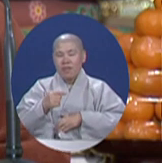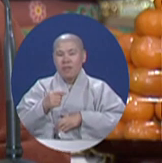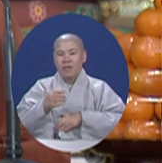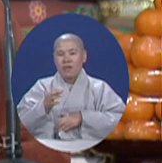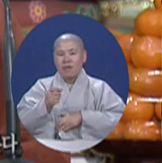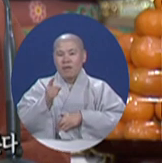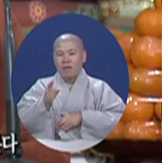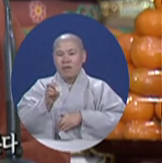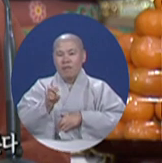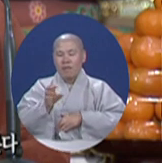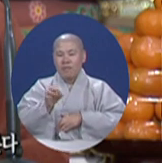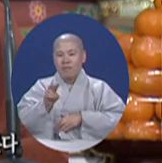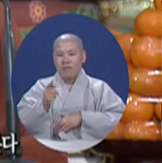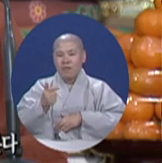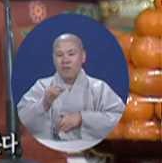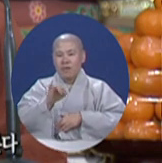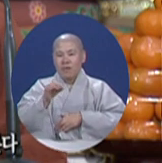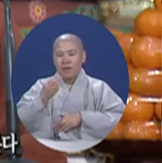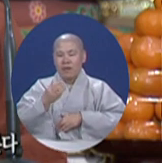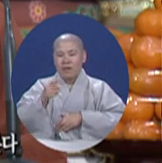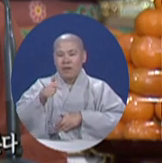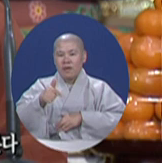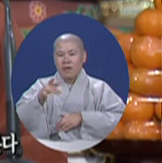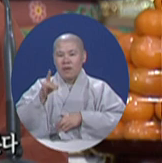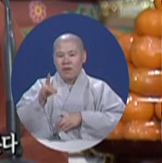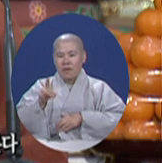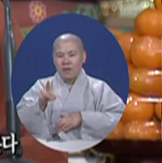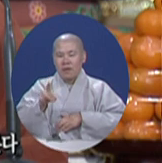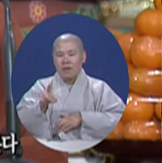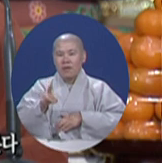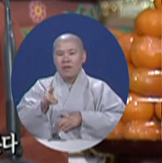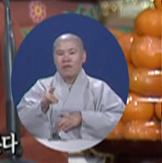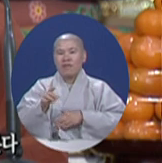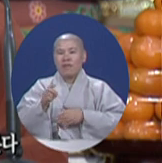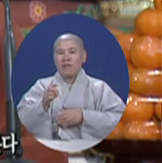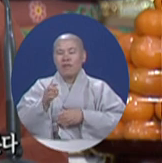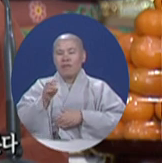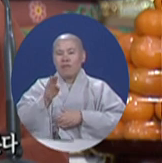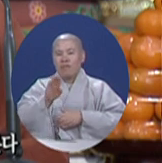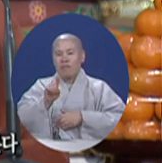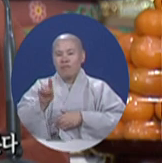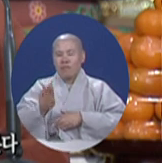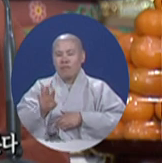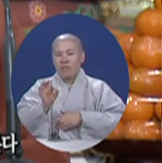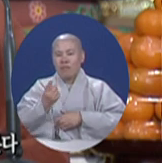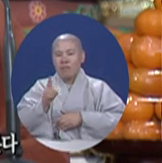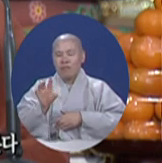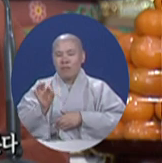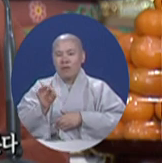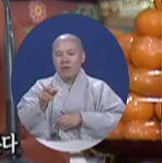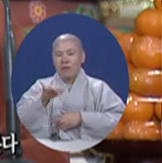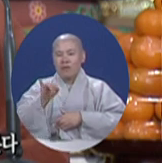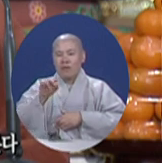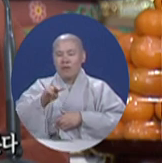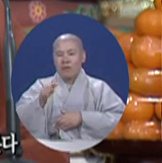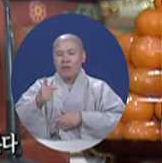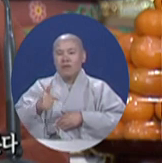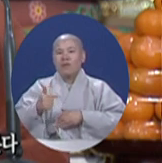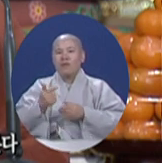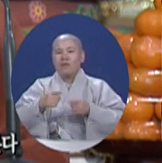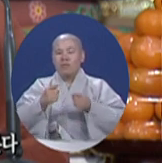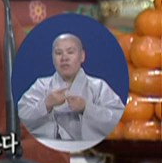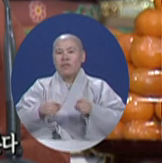어면 일개 법왕지신이라. 이렇게 참선하는 분, 관경하는 분, 이런 분들이 다